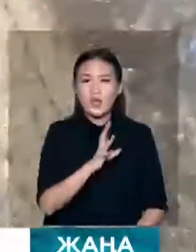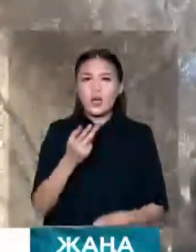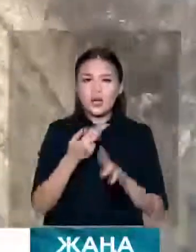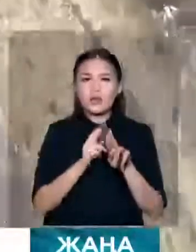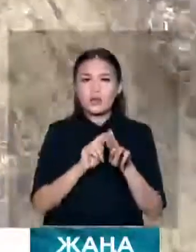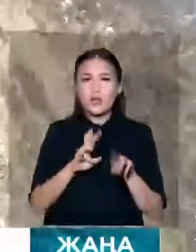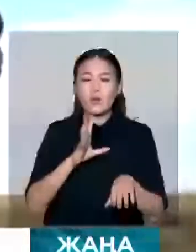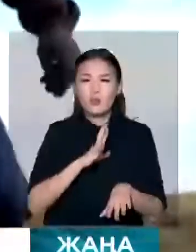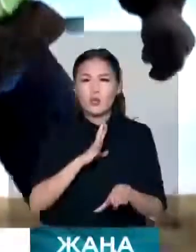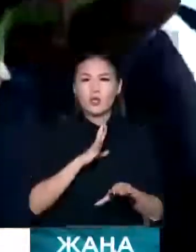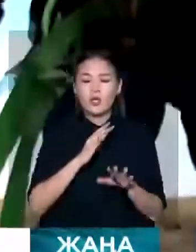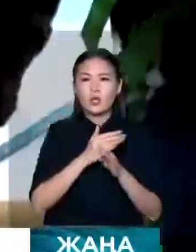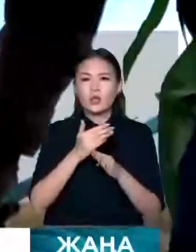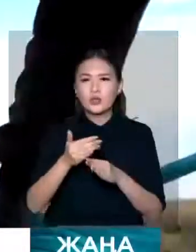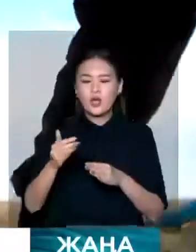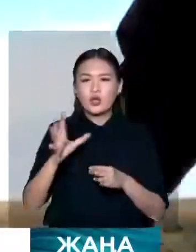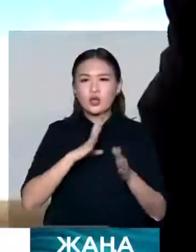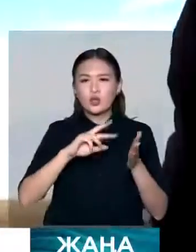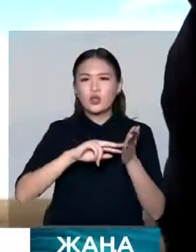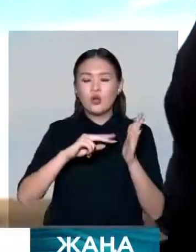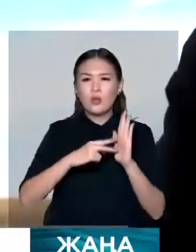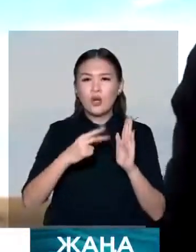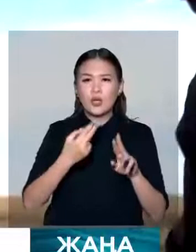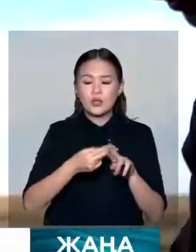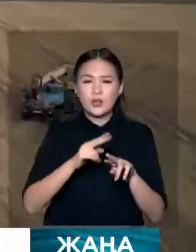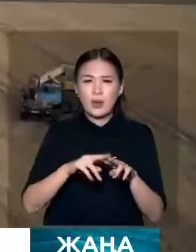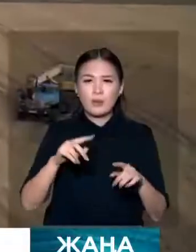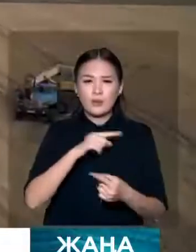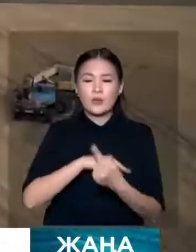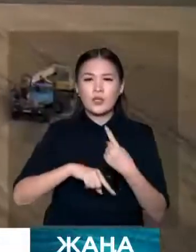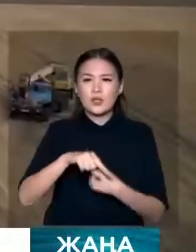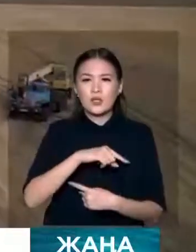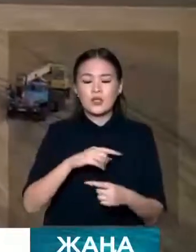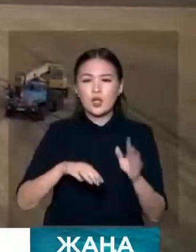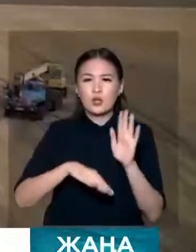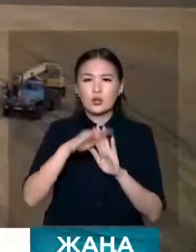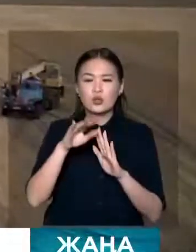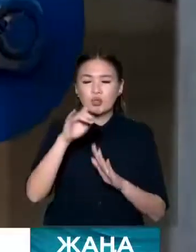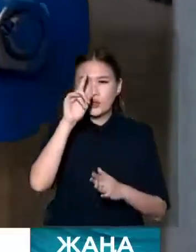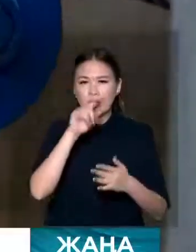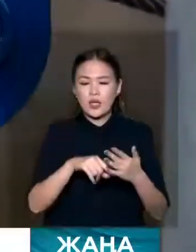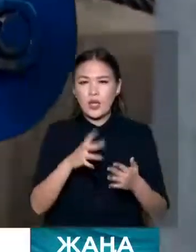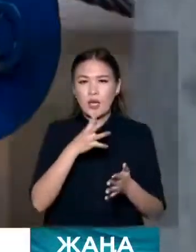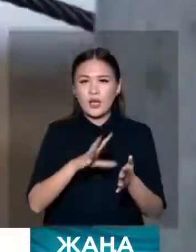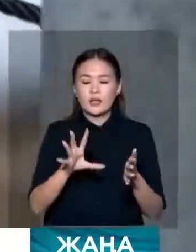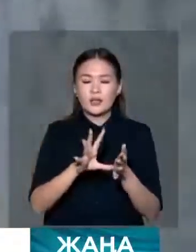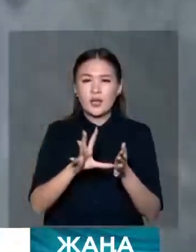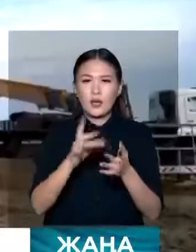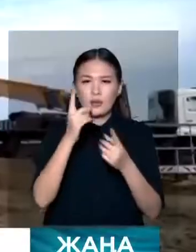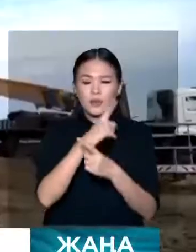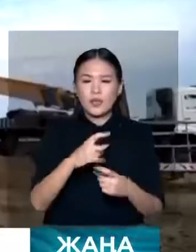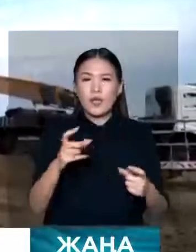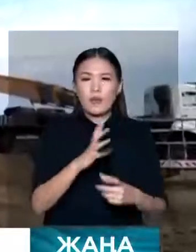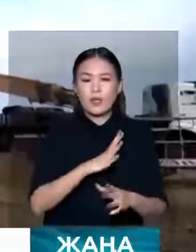станцияларының арасын жалғайды. Мамандар аталған жоба солтүстік өңірдің бизнес әлеуетін жақсартатынына сенімді. Жаңа электроберу желісі кем